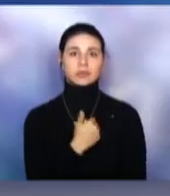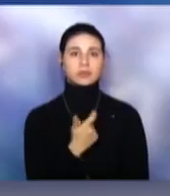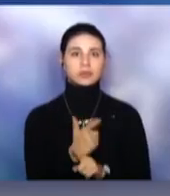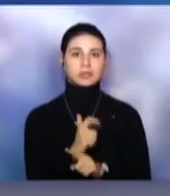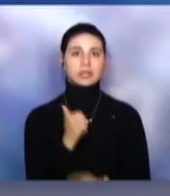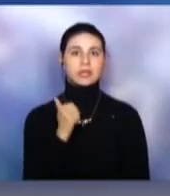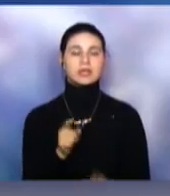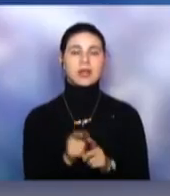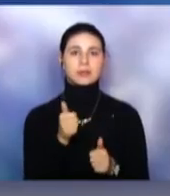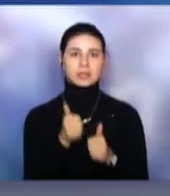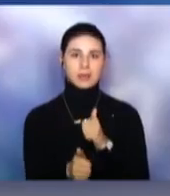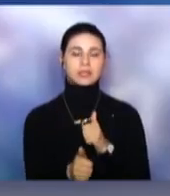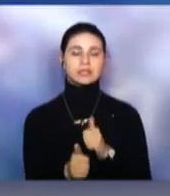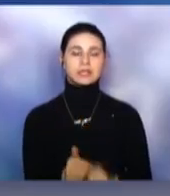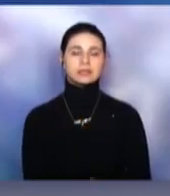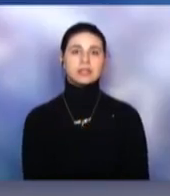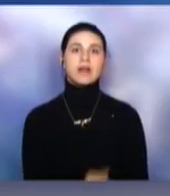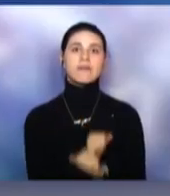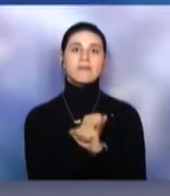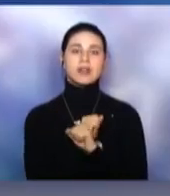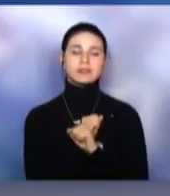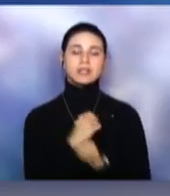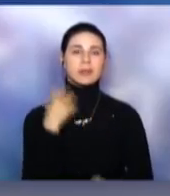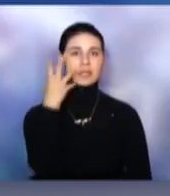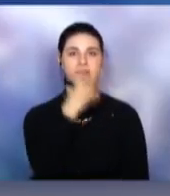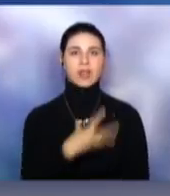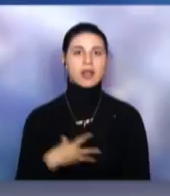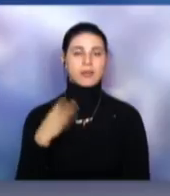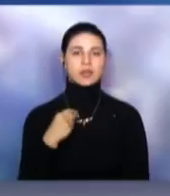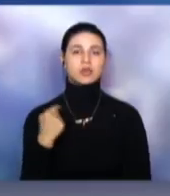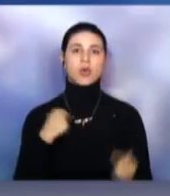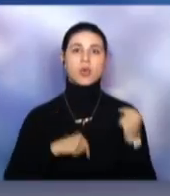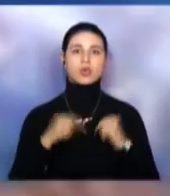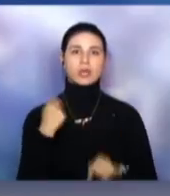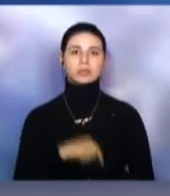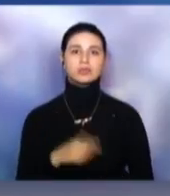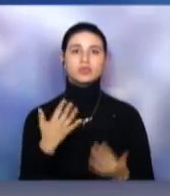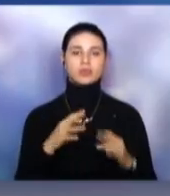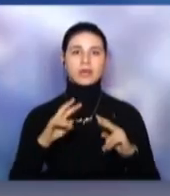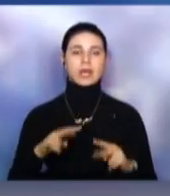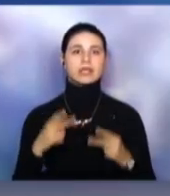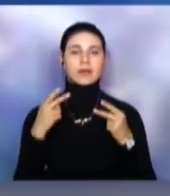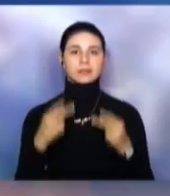რომ დამასწარით ანუ ვასვენებთ ყველაფრისგან ორგანიზმს რატომ ღაზ გადავდივართ